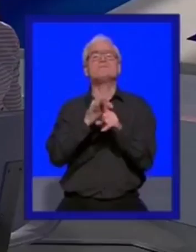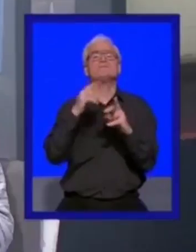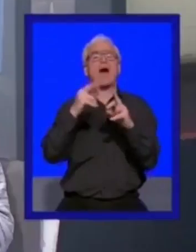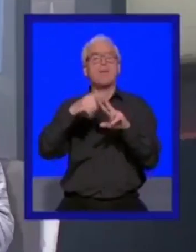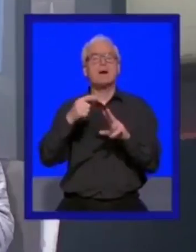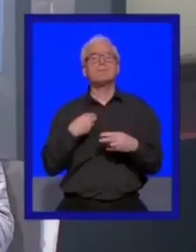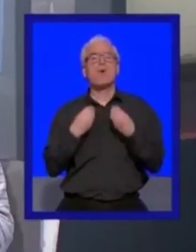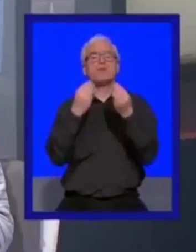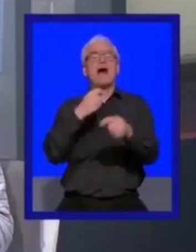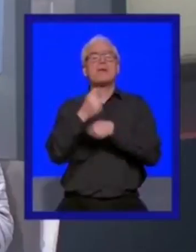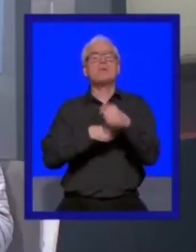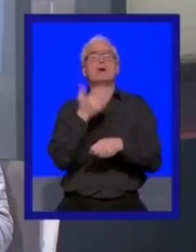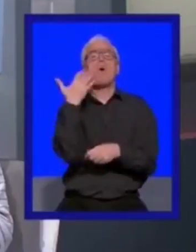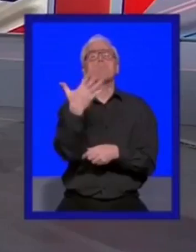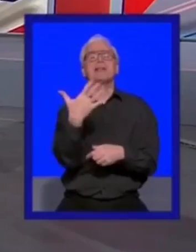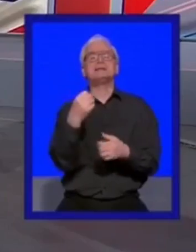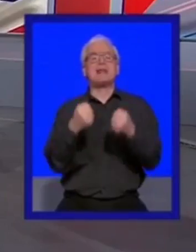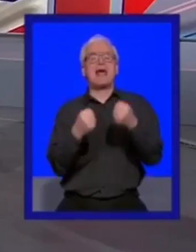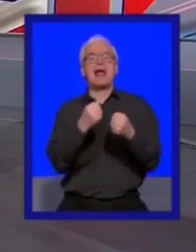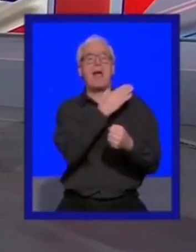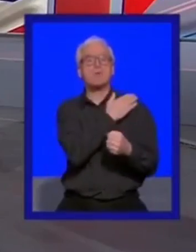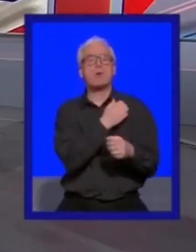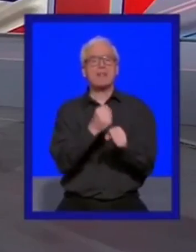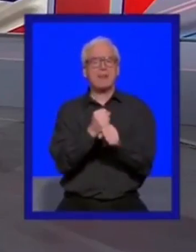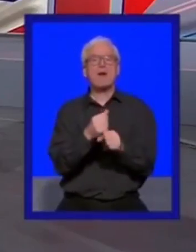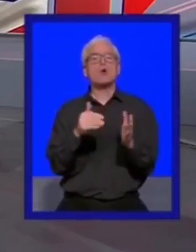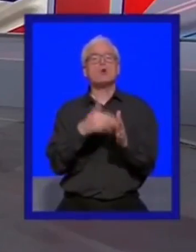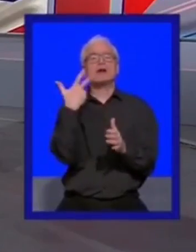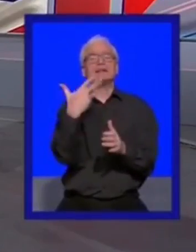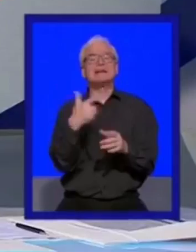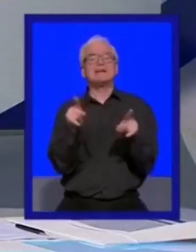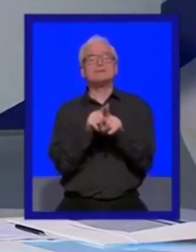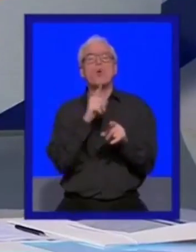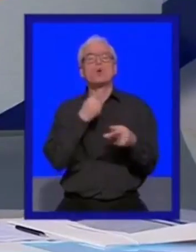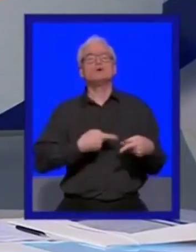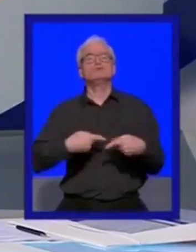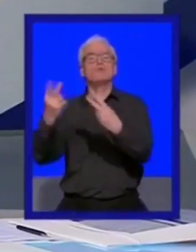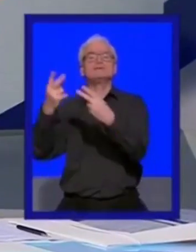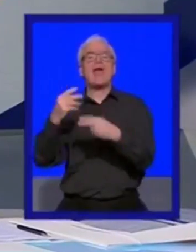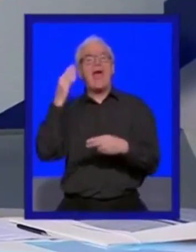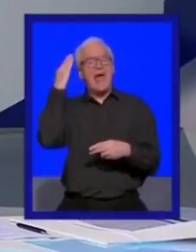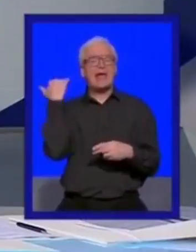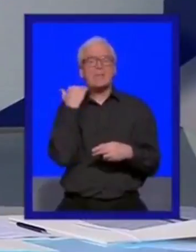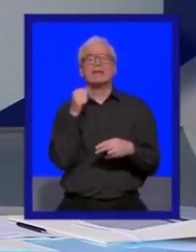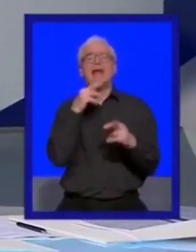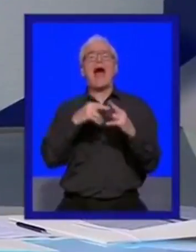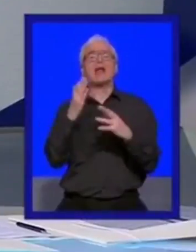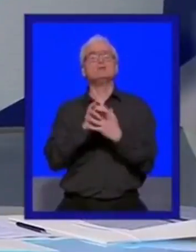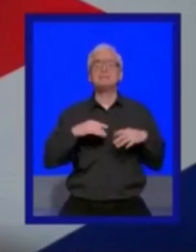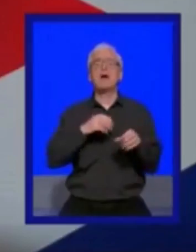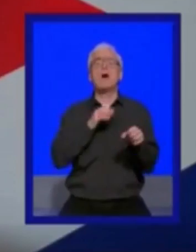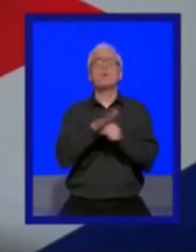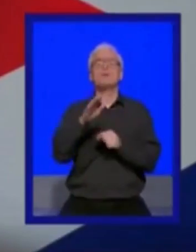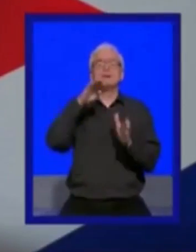Dali smo im posao za 50 kamiona. Treba još 30 kamiona ti ko idu za Egipat i Alžir da dobiju da rade. To je ono što država daje.